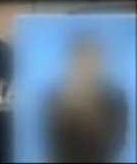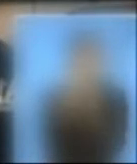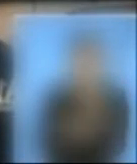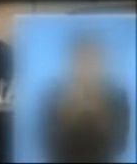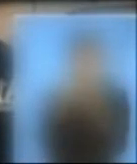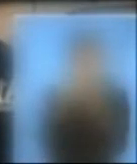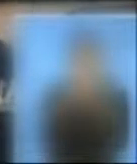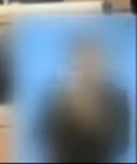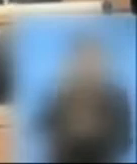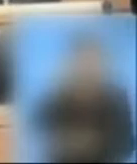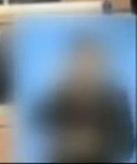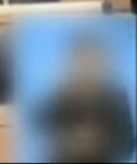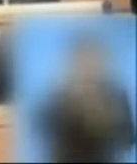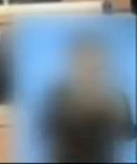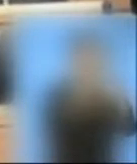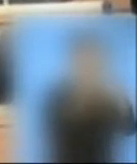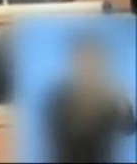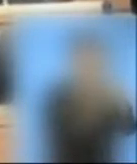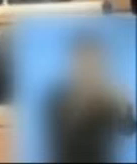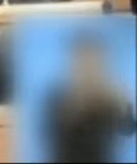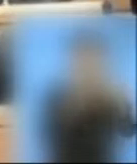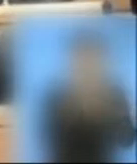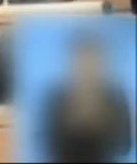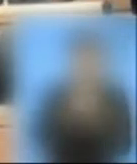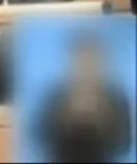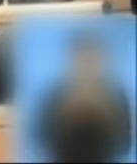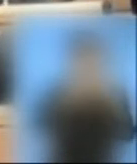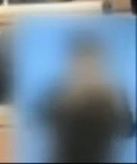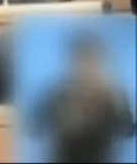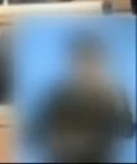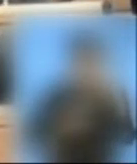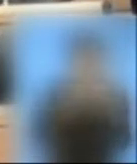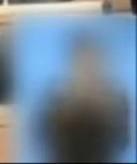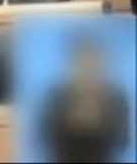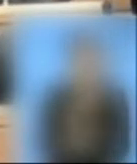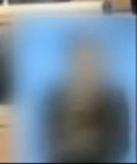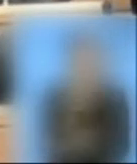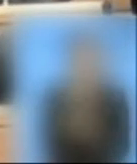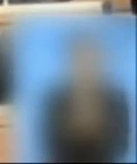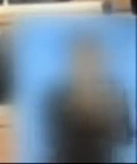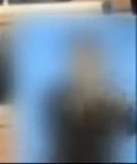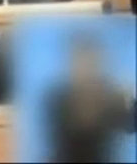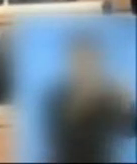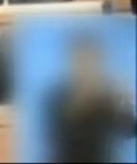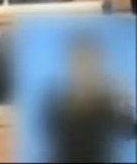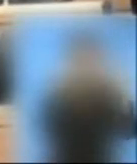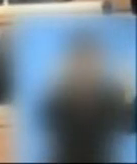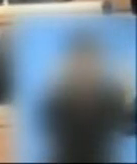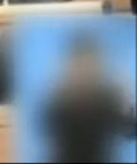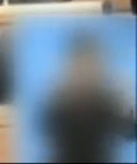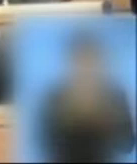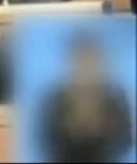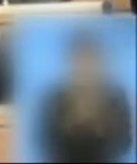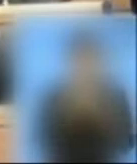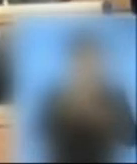ายทั้งนี้นายกพยายามพูดตลอดเวลาว่าให้มาพูดกันในสภาแต่ครั้งนี้รัฐบาลก็บีบเวลาการอภิปราย